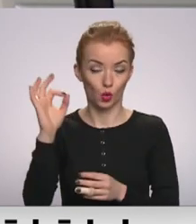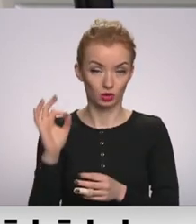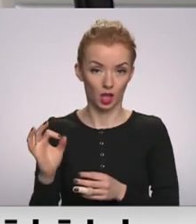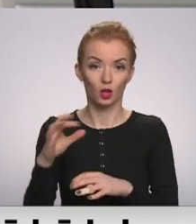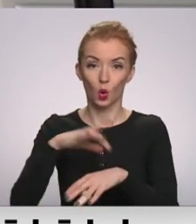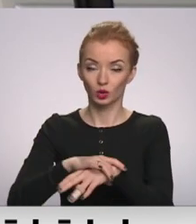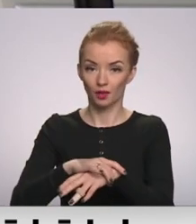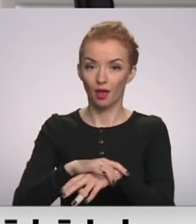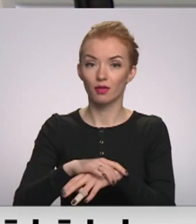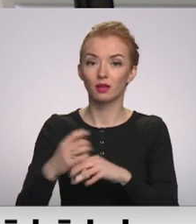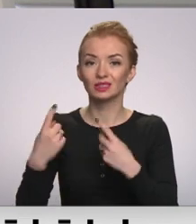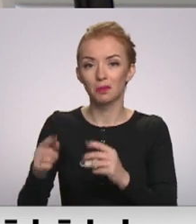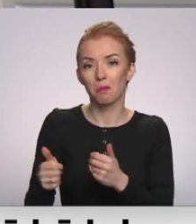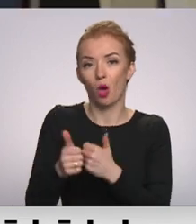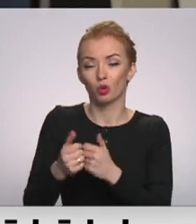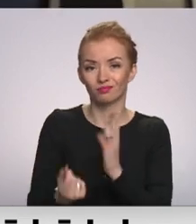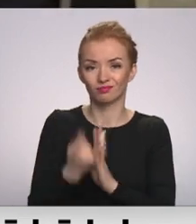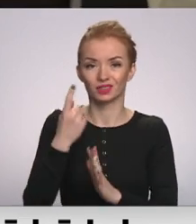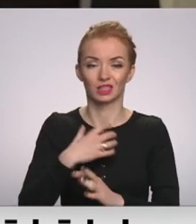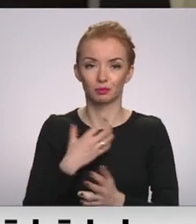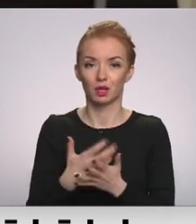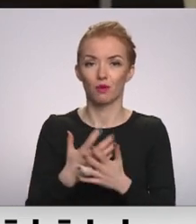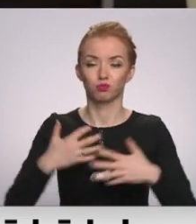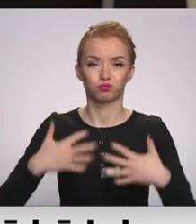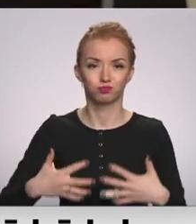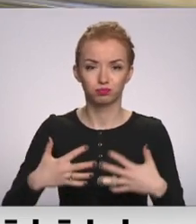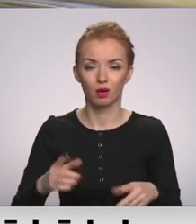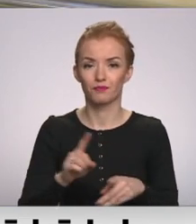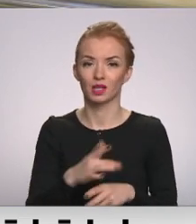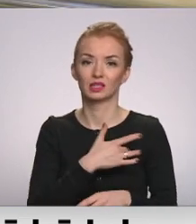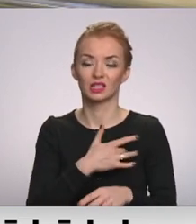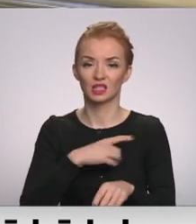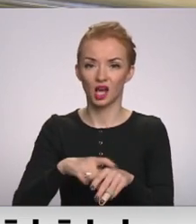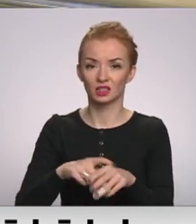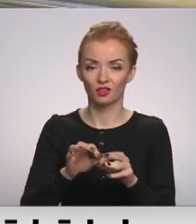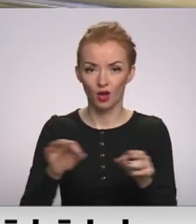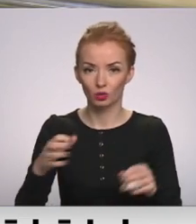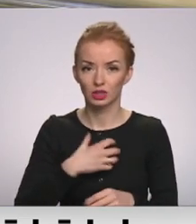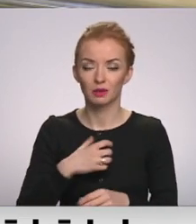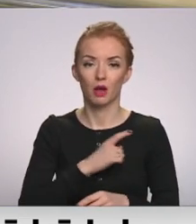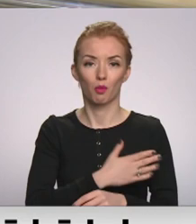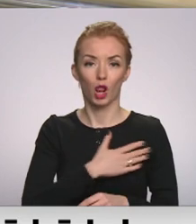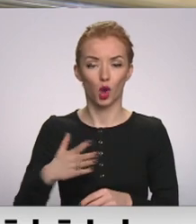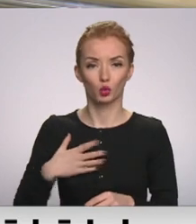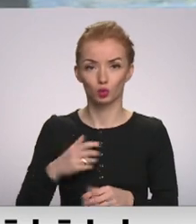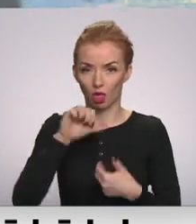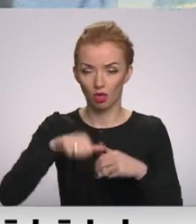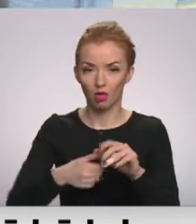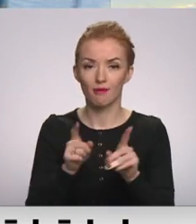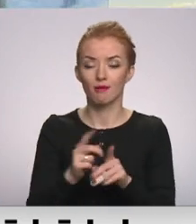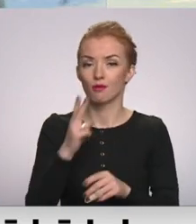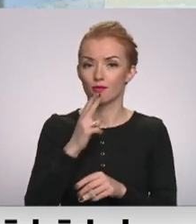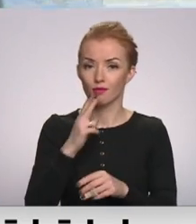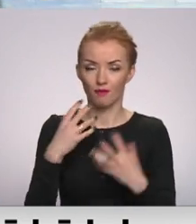88% konstatētas blakus saslimšanas kā aptaukošanās, kardiovaskulārās slimības, hroniskas plaušu slimības, smēķēšanas